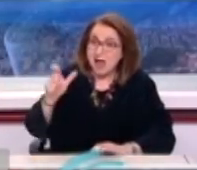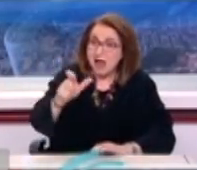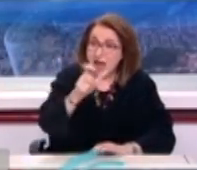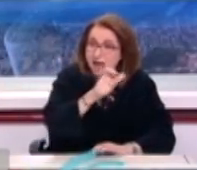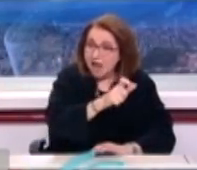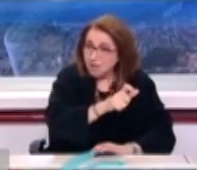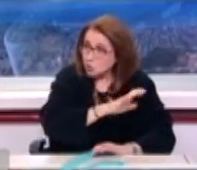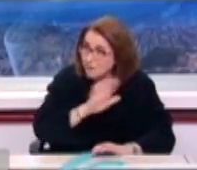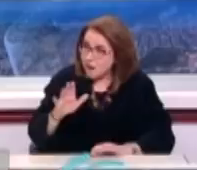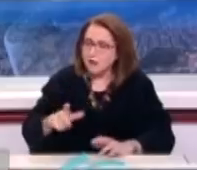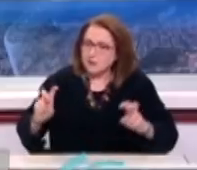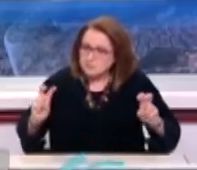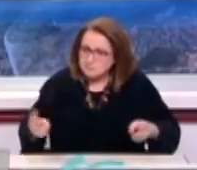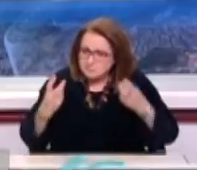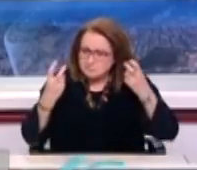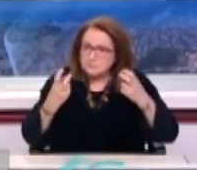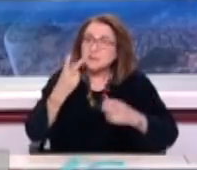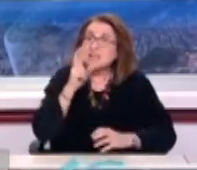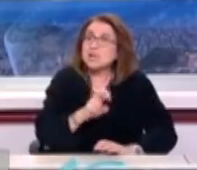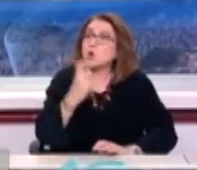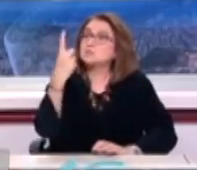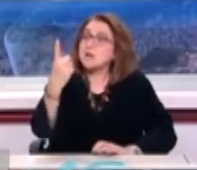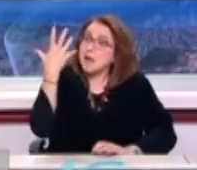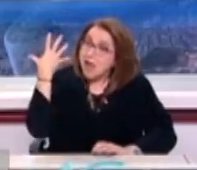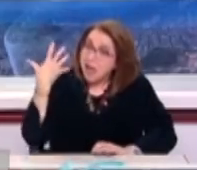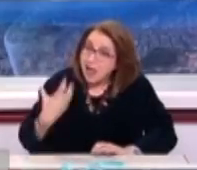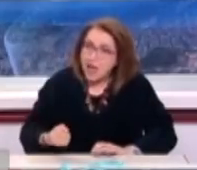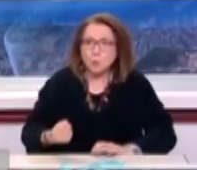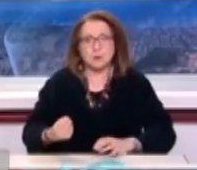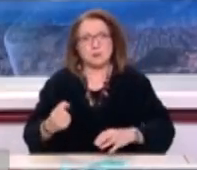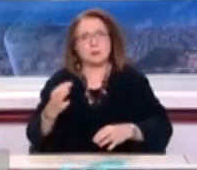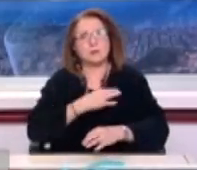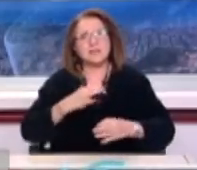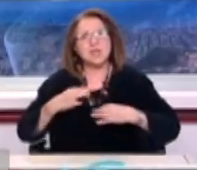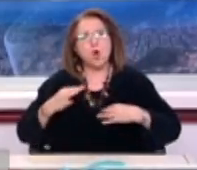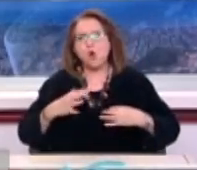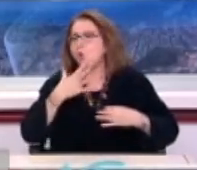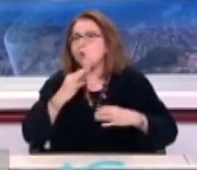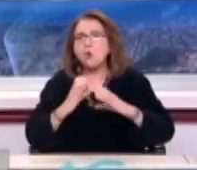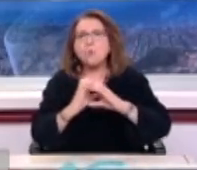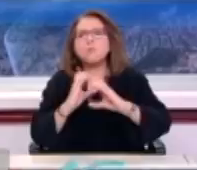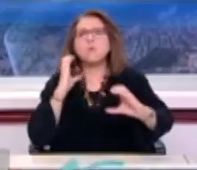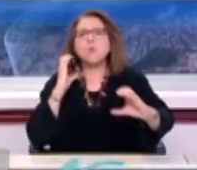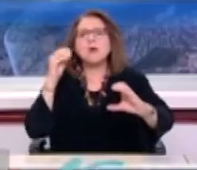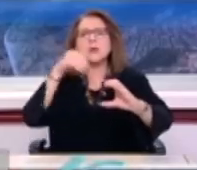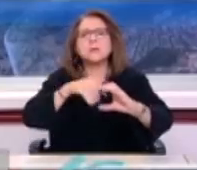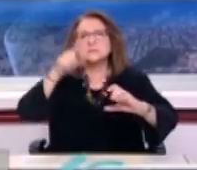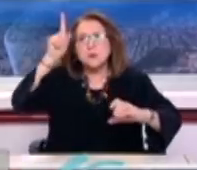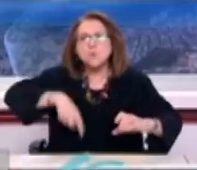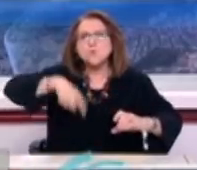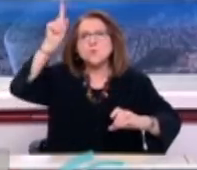όλοι στενές επαφές. Ήταν μια κλειστή συνάντηση ανθρώπων σε ένα λεωφορείο, το οποίο ήταν πάρα πολλές μέρες